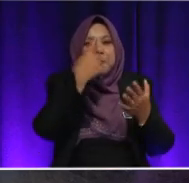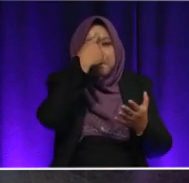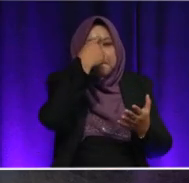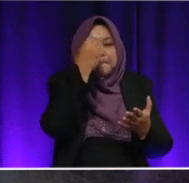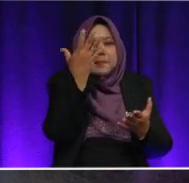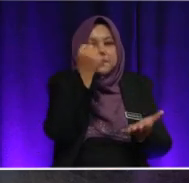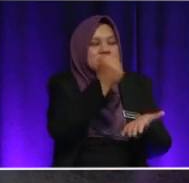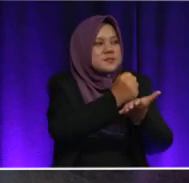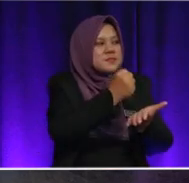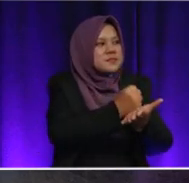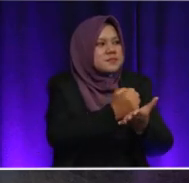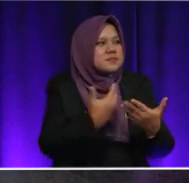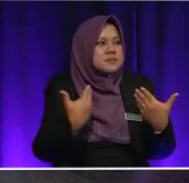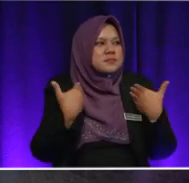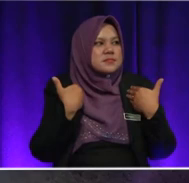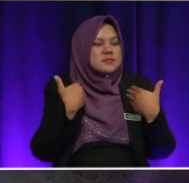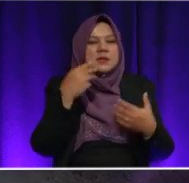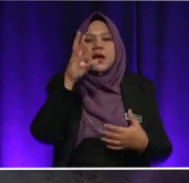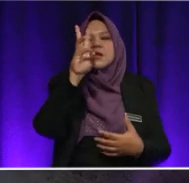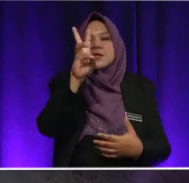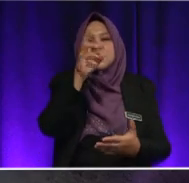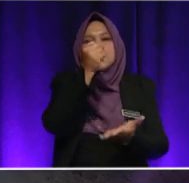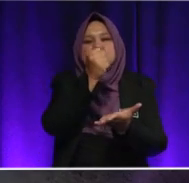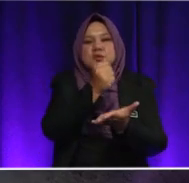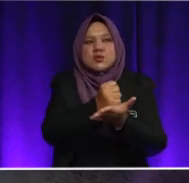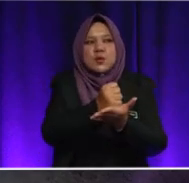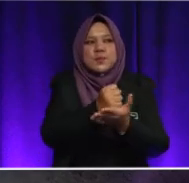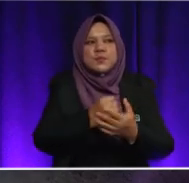1 2 3 4 5 dan 6